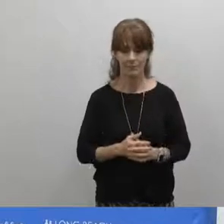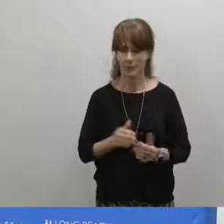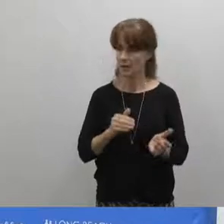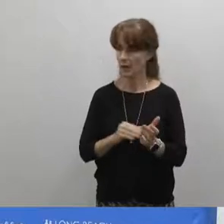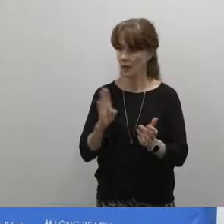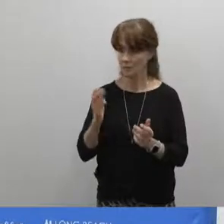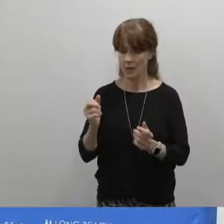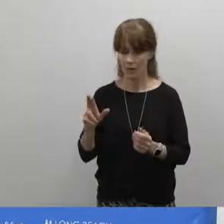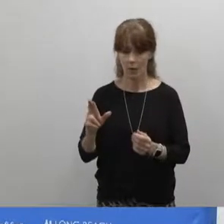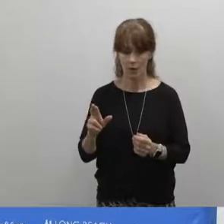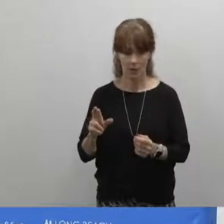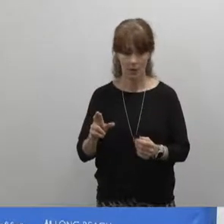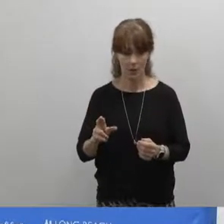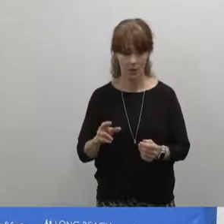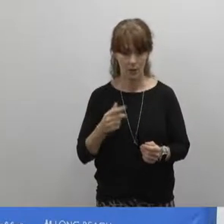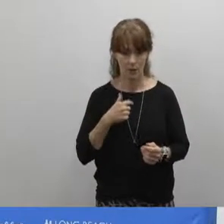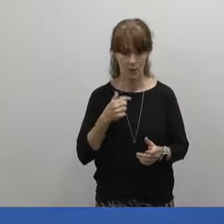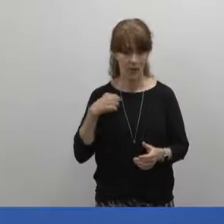តាម